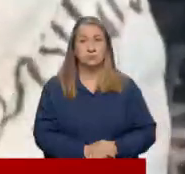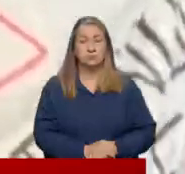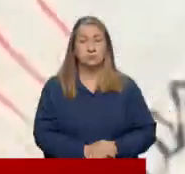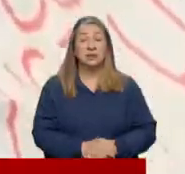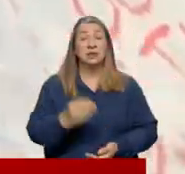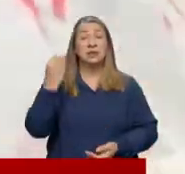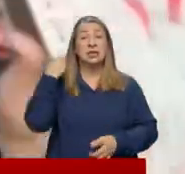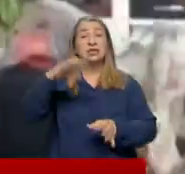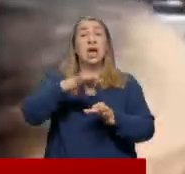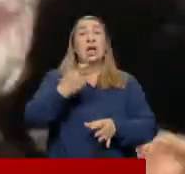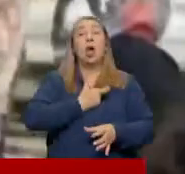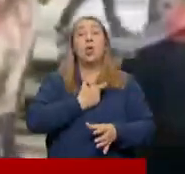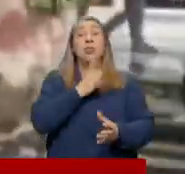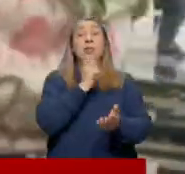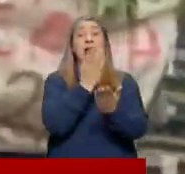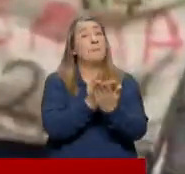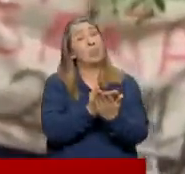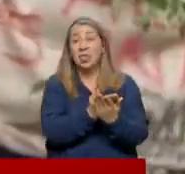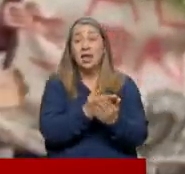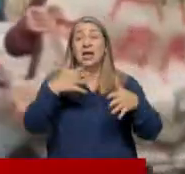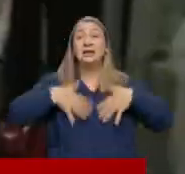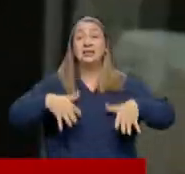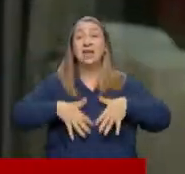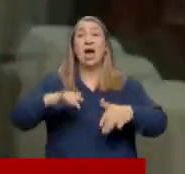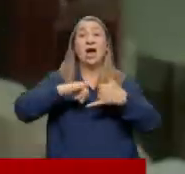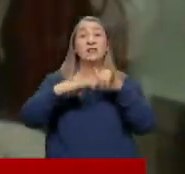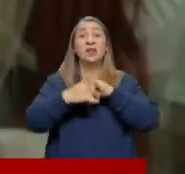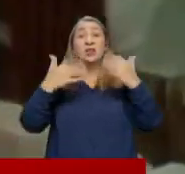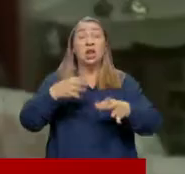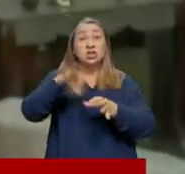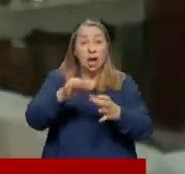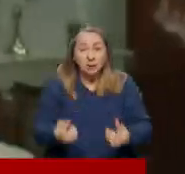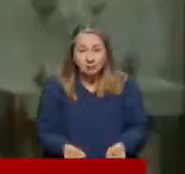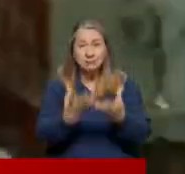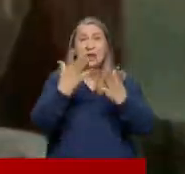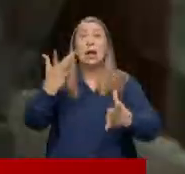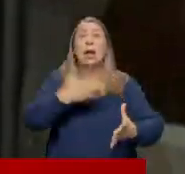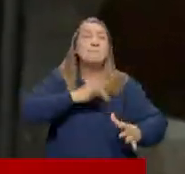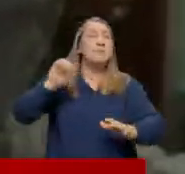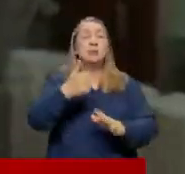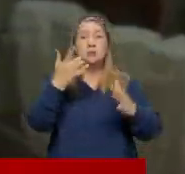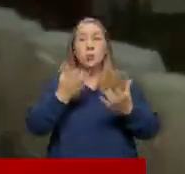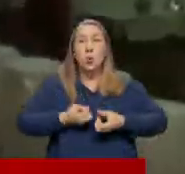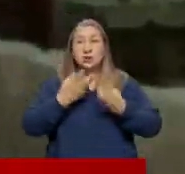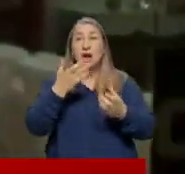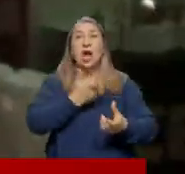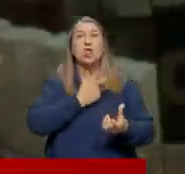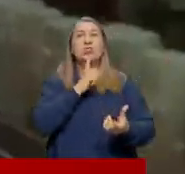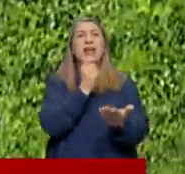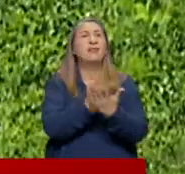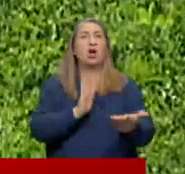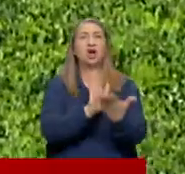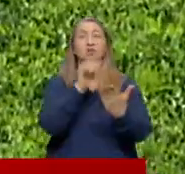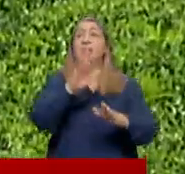yeni çay kanunu tehdit olarak sunuldu Rize'de Artvin'de yani çay üretiminin kalbinde üreticiler kanun teklifine